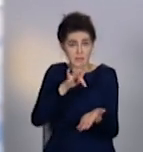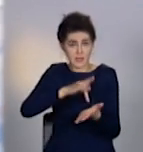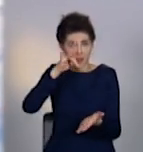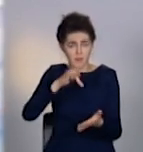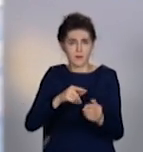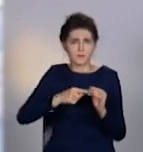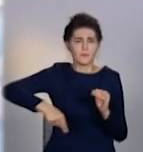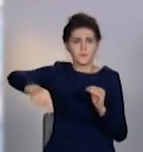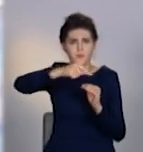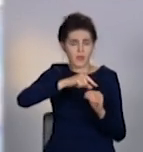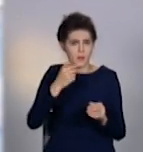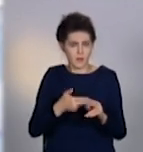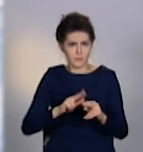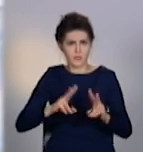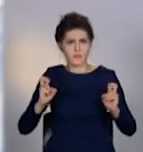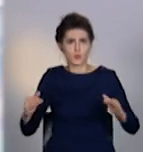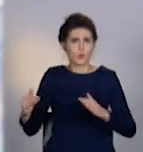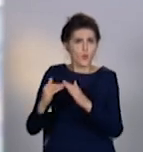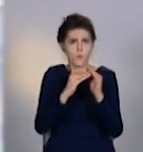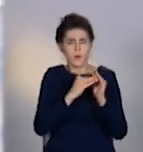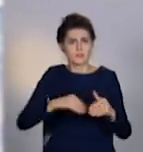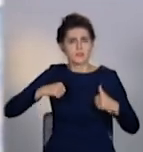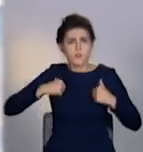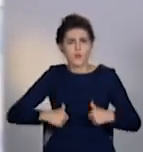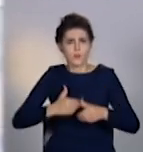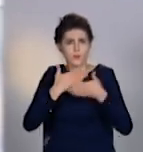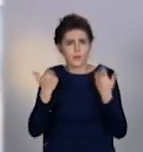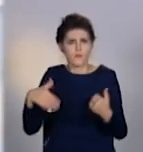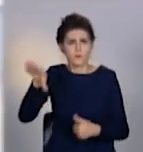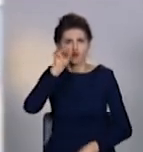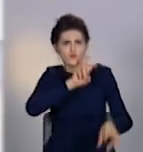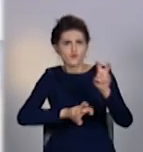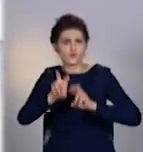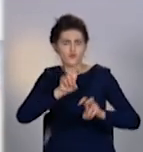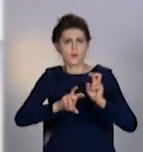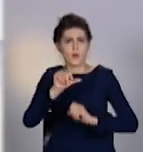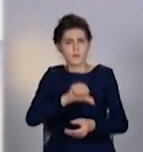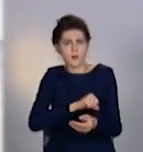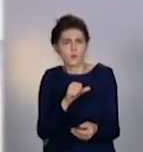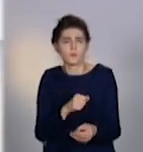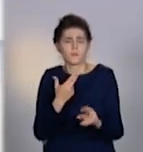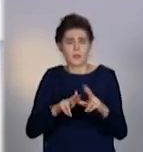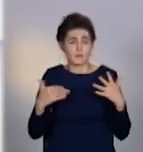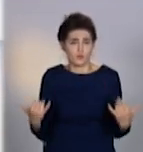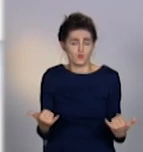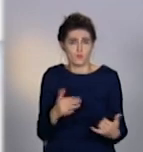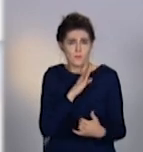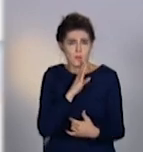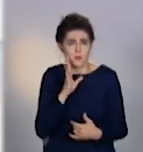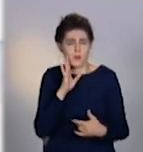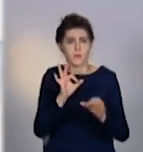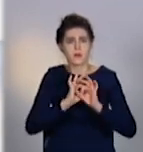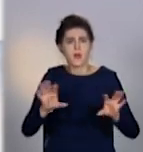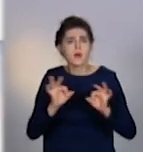сектор за филармонией. И днем, и ночью покоя нет от этих кладоискателей. Сьогодні мати розповіла, що вона вже